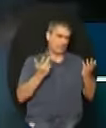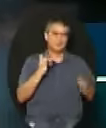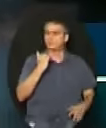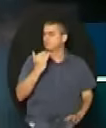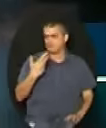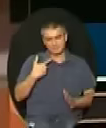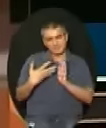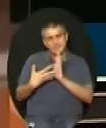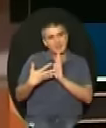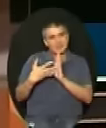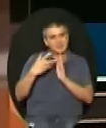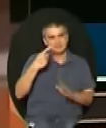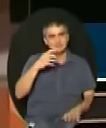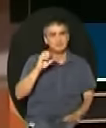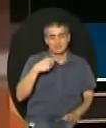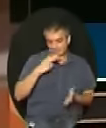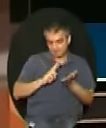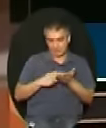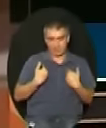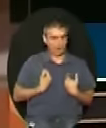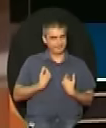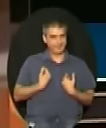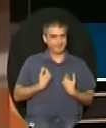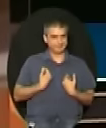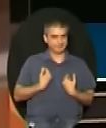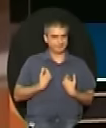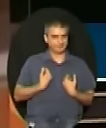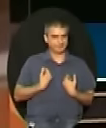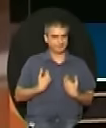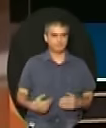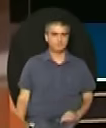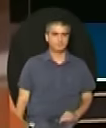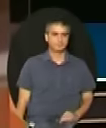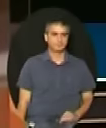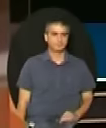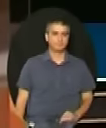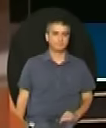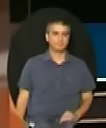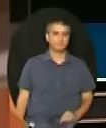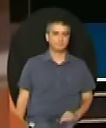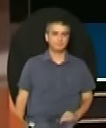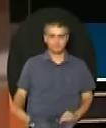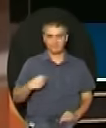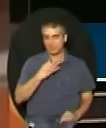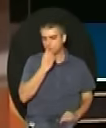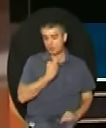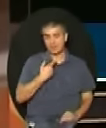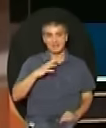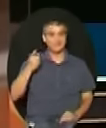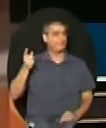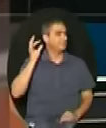אני צדקתי בסן ברנרדינו. אני צדקתי. ואני חושב, יכול להיות, יש מקום לשאול עצמנו, האם הילרי